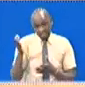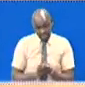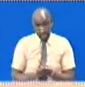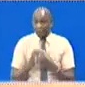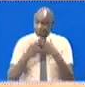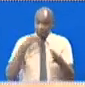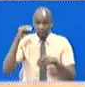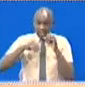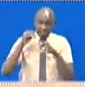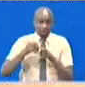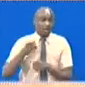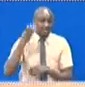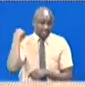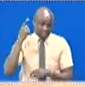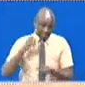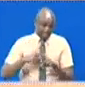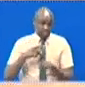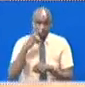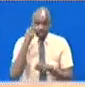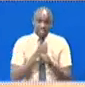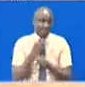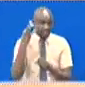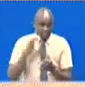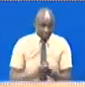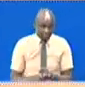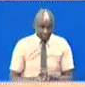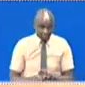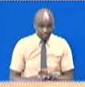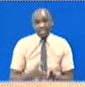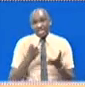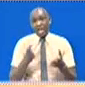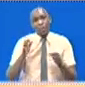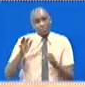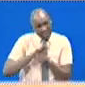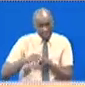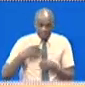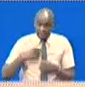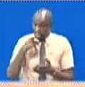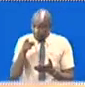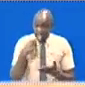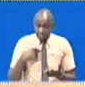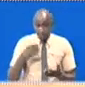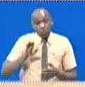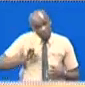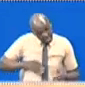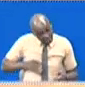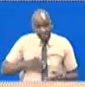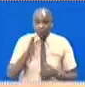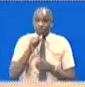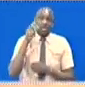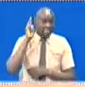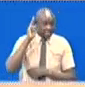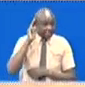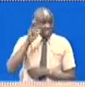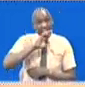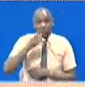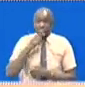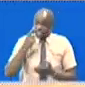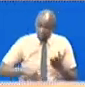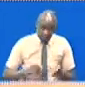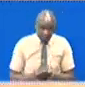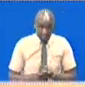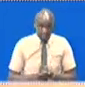kabla ya uchaguzi mkuu uliopita ni 2013. Idadi kuu wakiwa na ni akina mama hapa kutoka kaunti ya Kisii wamesema